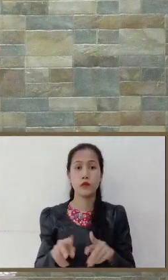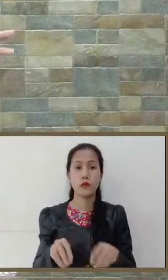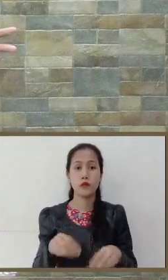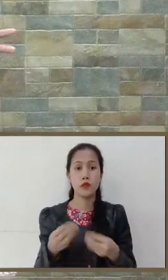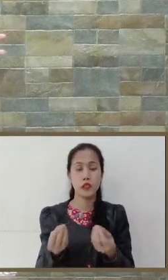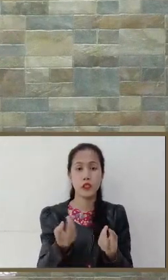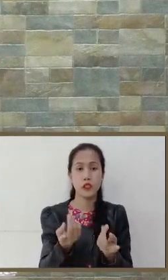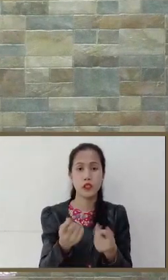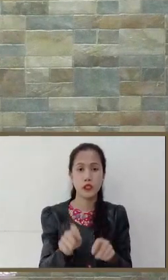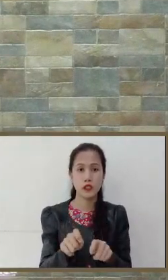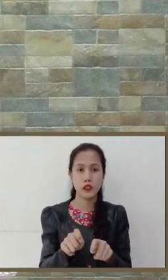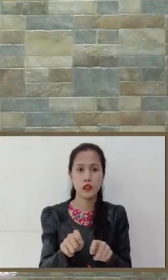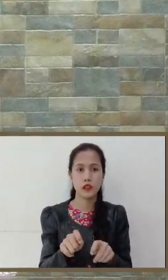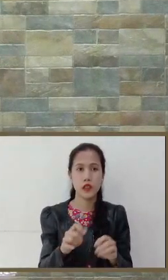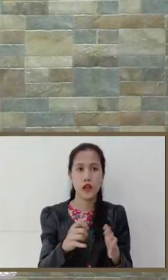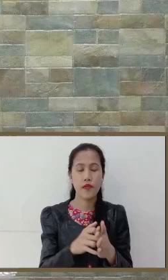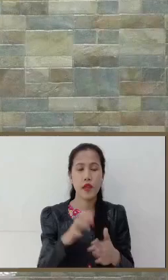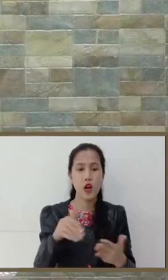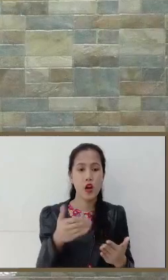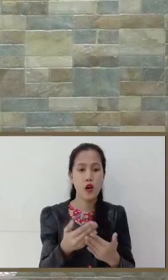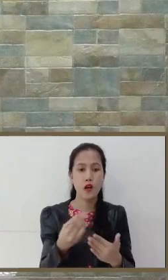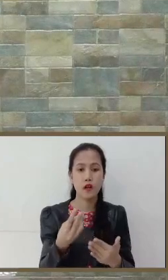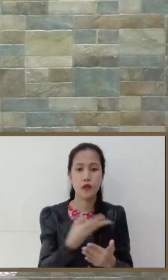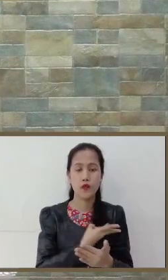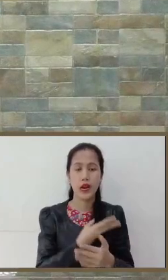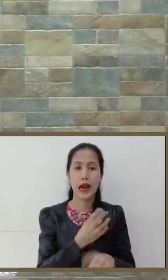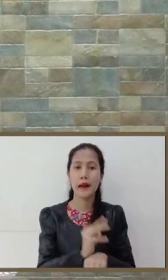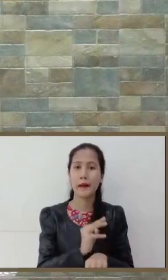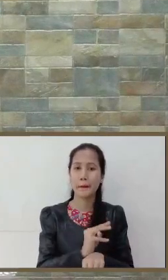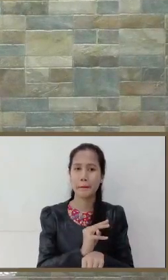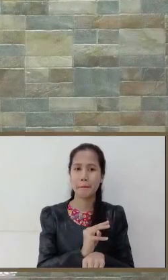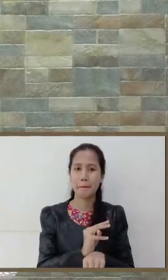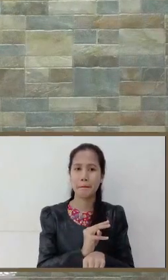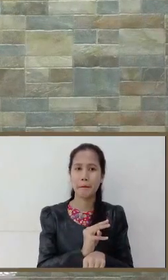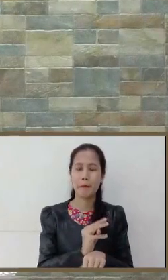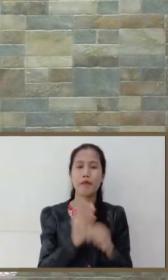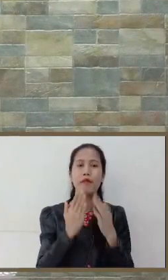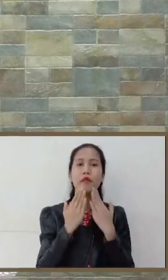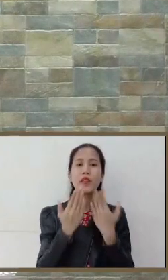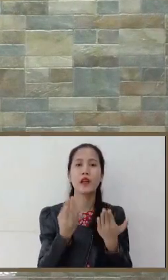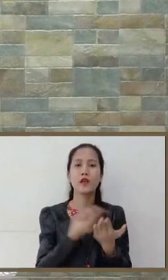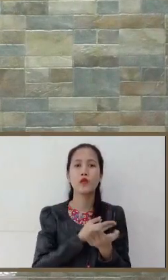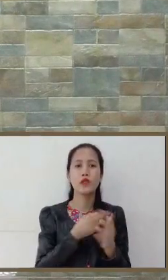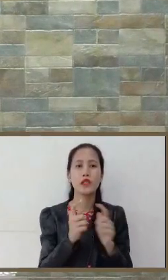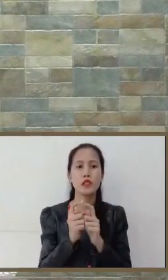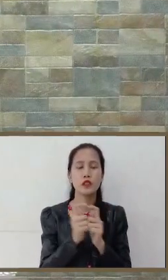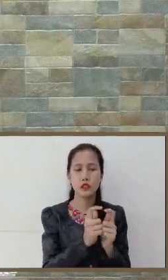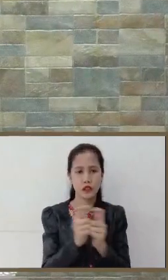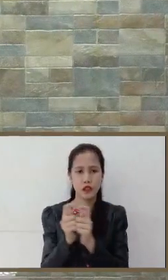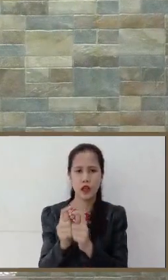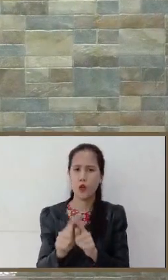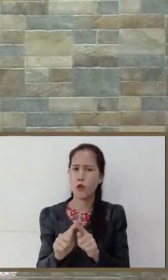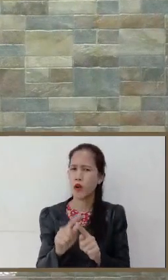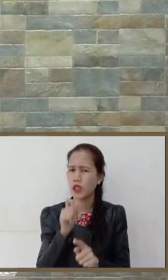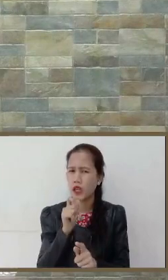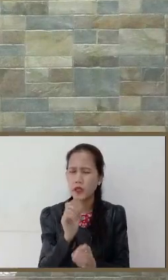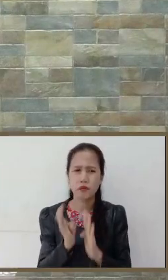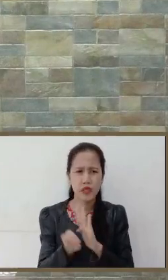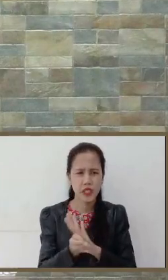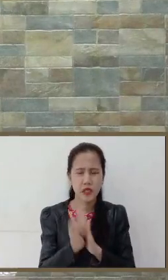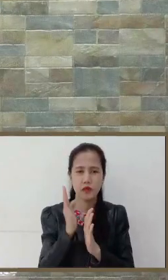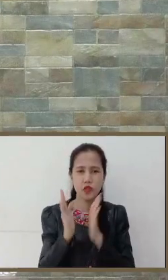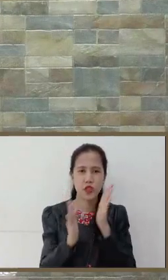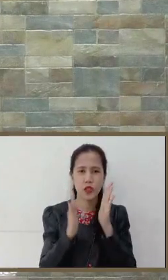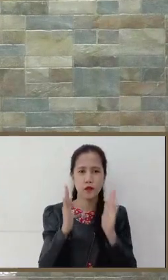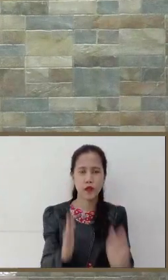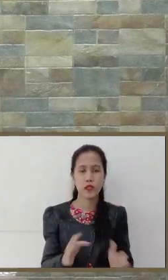na sa gawain ng Panginoon, lahat tayo na sa ministry, salamat, nagsasama-sama tayo dito, pero wag tayong maging servant ng tao, but be